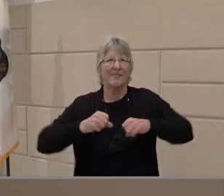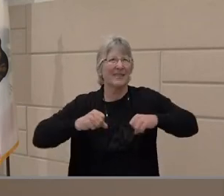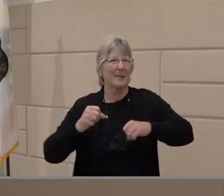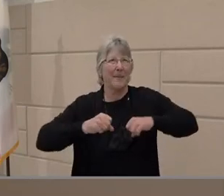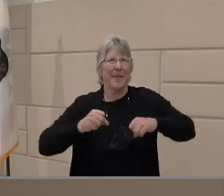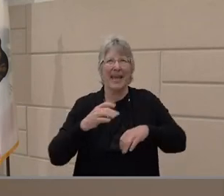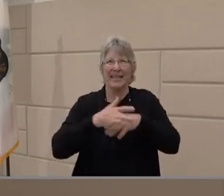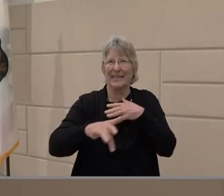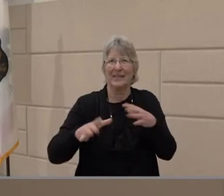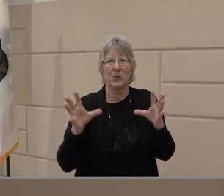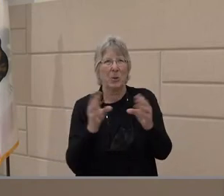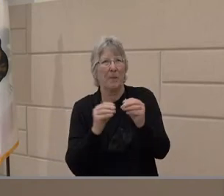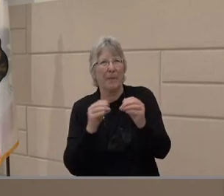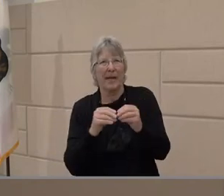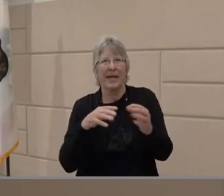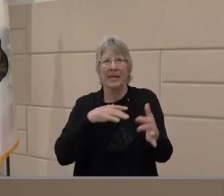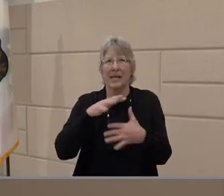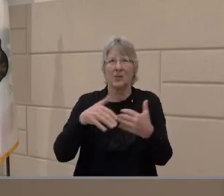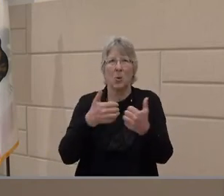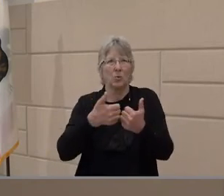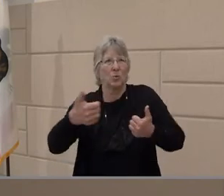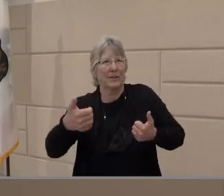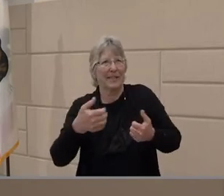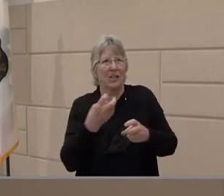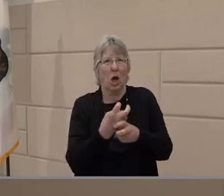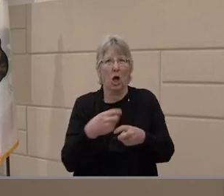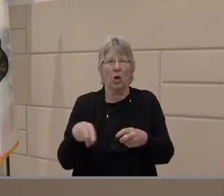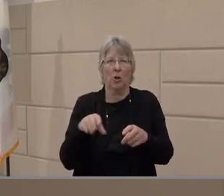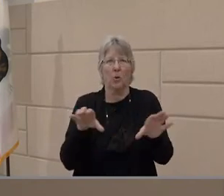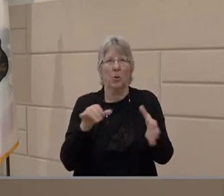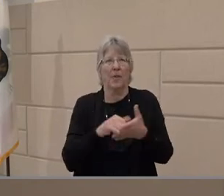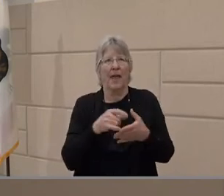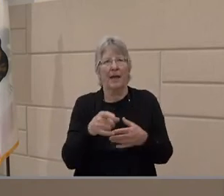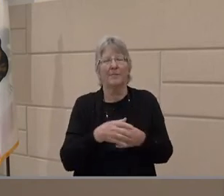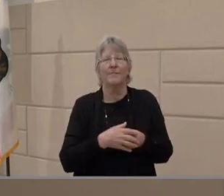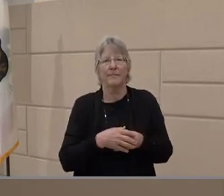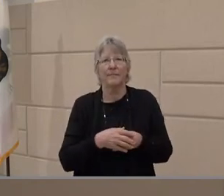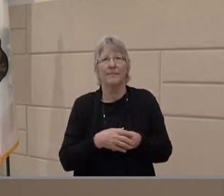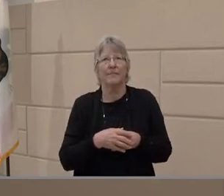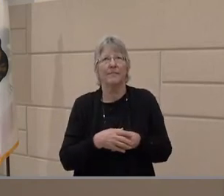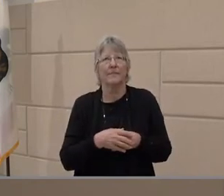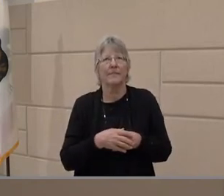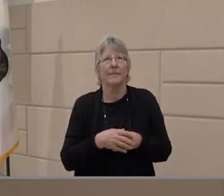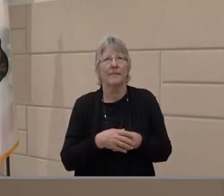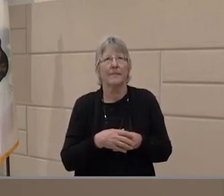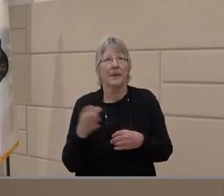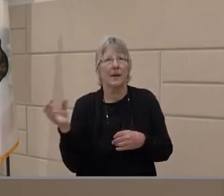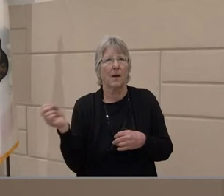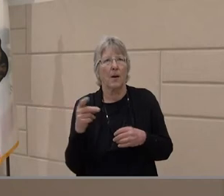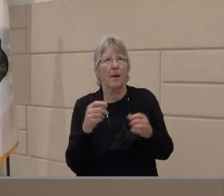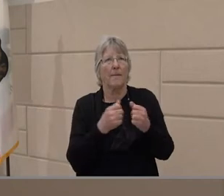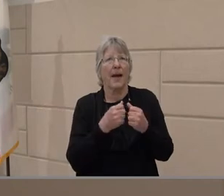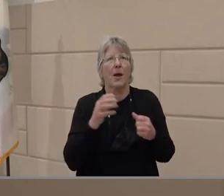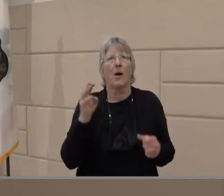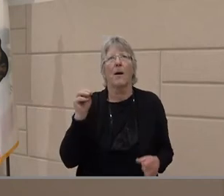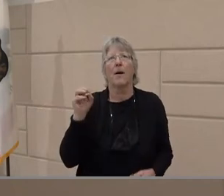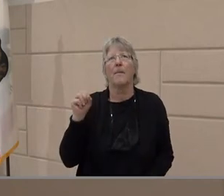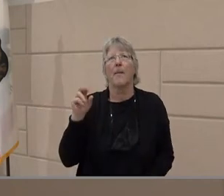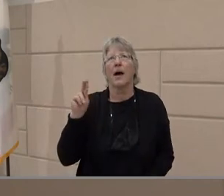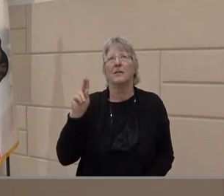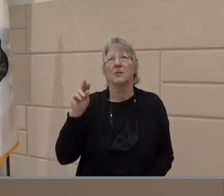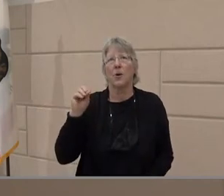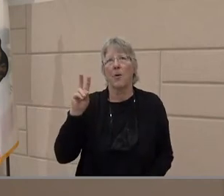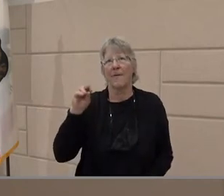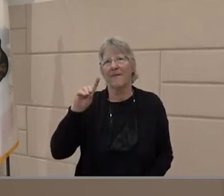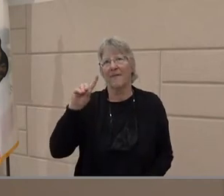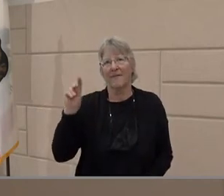នុងម្ដុំ Downtown ហ្នឹងពីព្រោះអីនៅម្ដុំហ្នឹងវាអត់សូវមានកន្លែងទូលាយប្រហែលទេដល់ឡហើយលោកនឹងជជែ